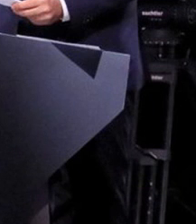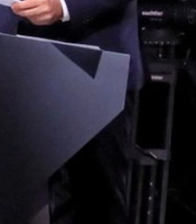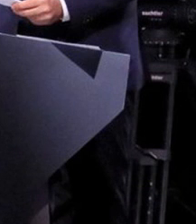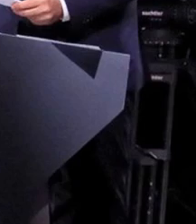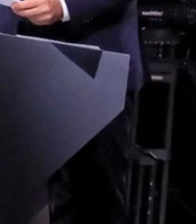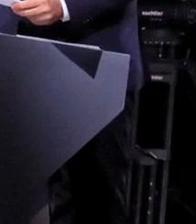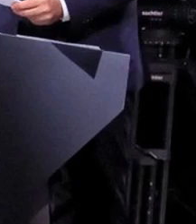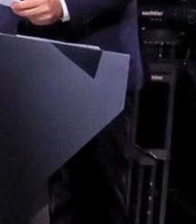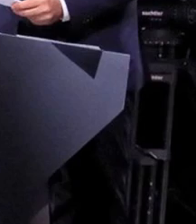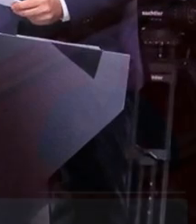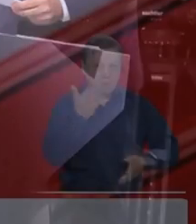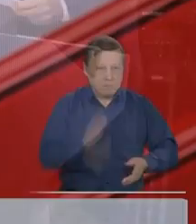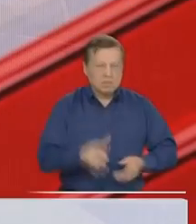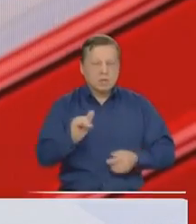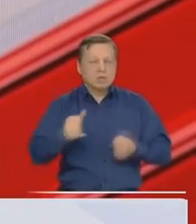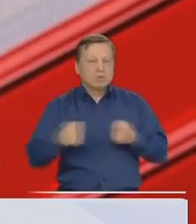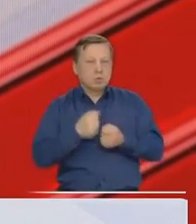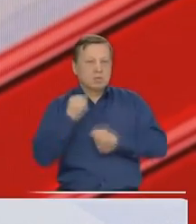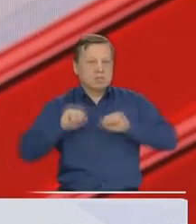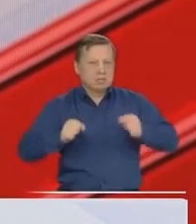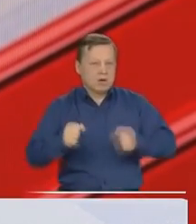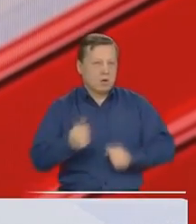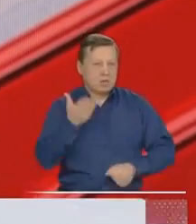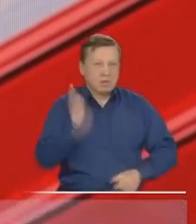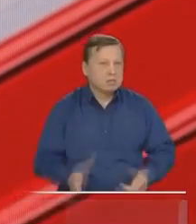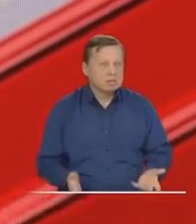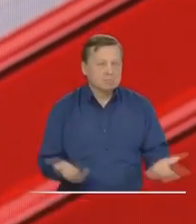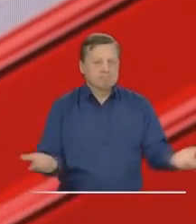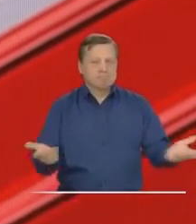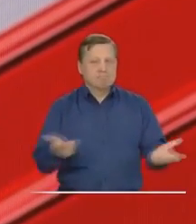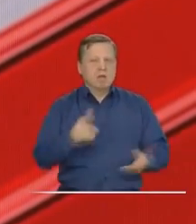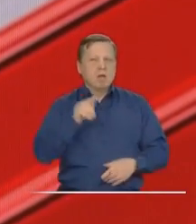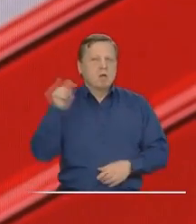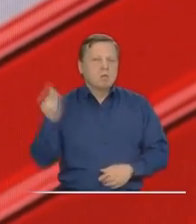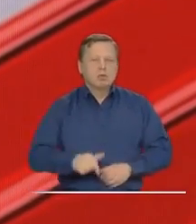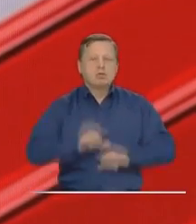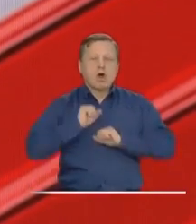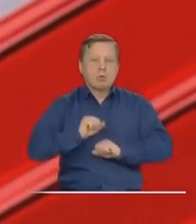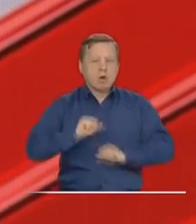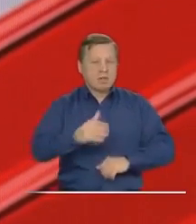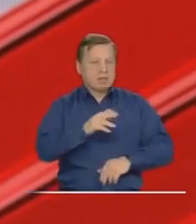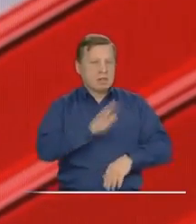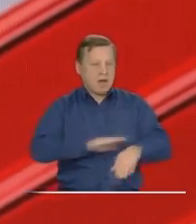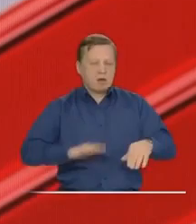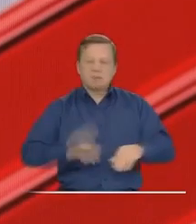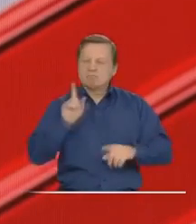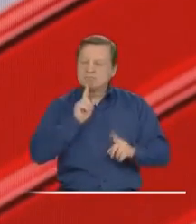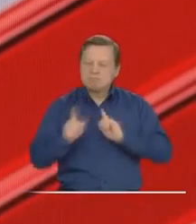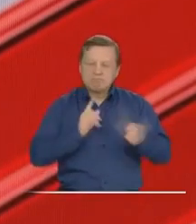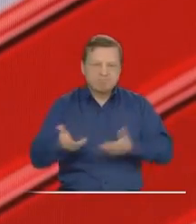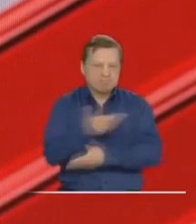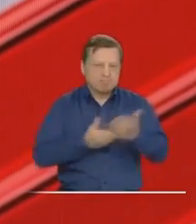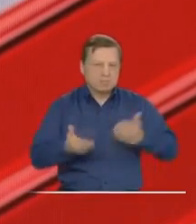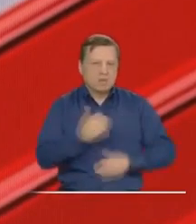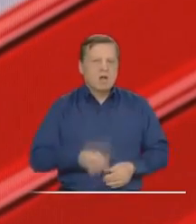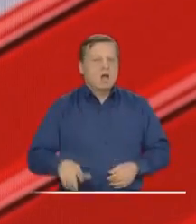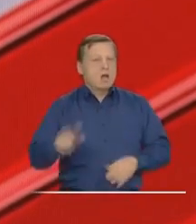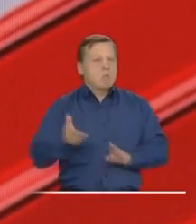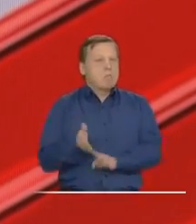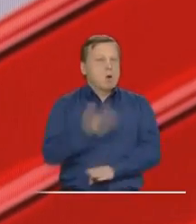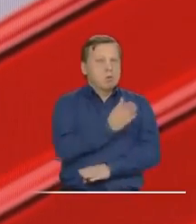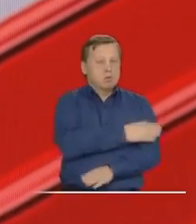nie odpowiedział na pytania powinniśmy poważnie potraktować sprawy obrony nowy i przypomnę że poprzedni rząd konsekwentnie